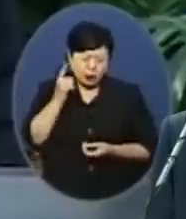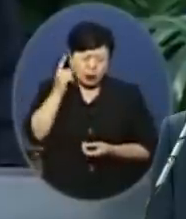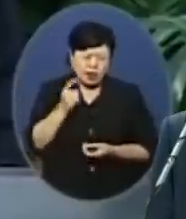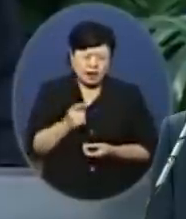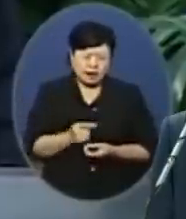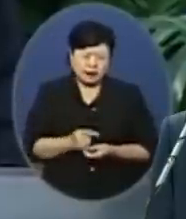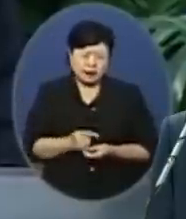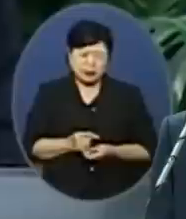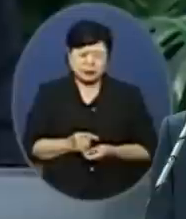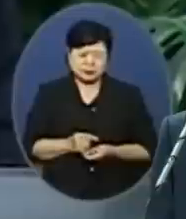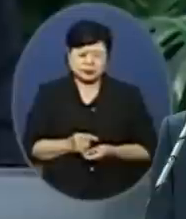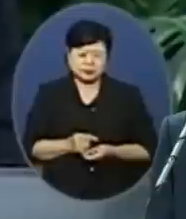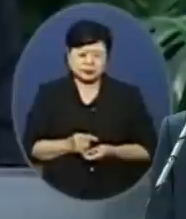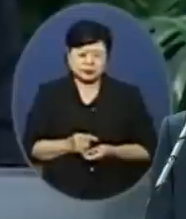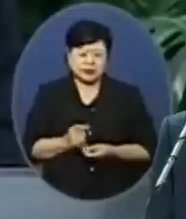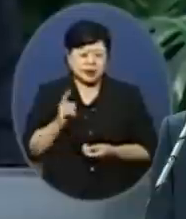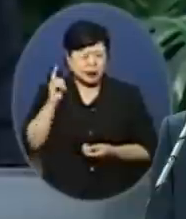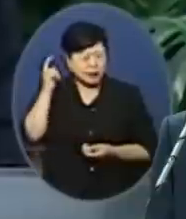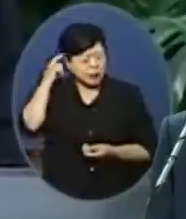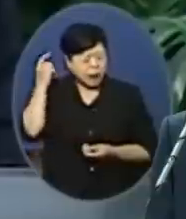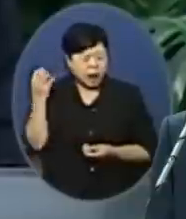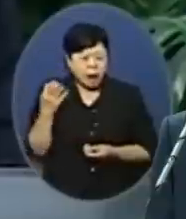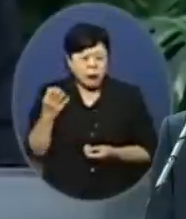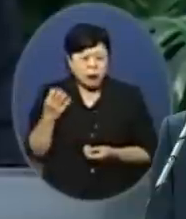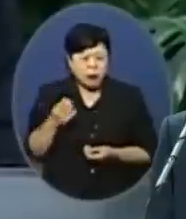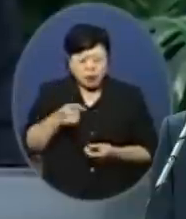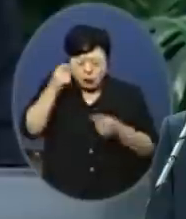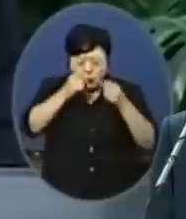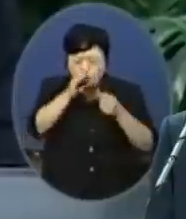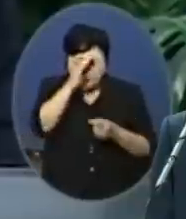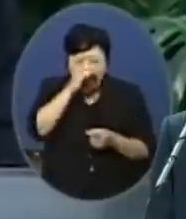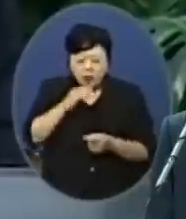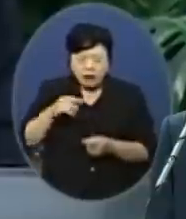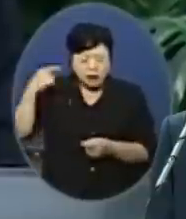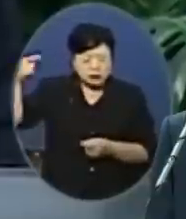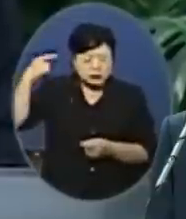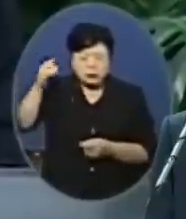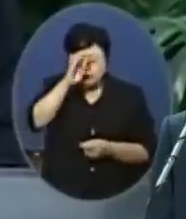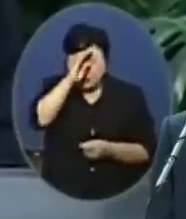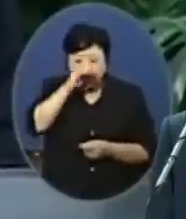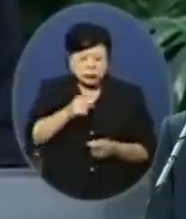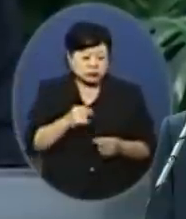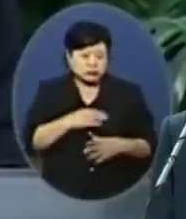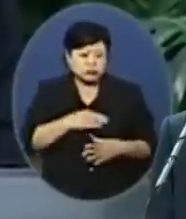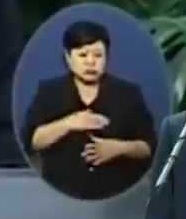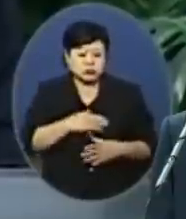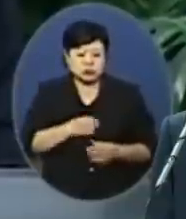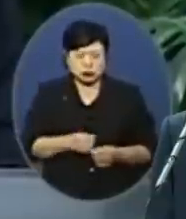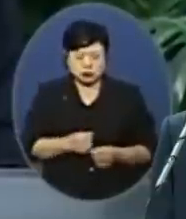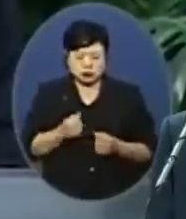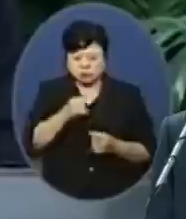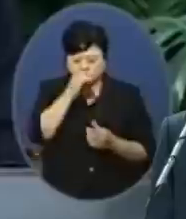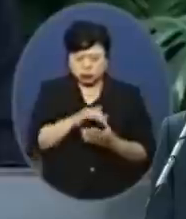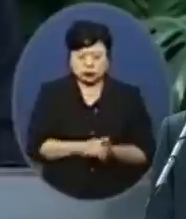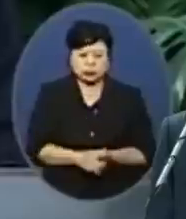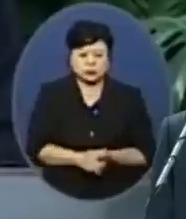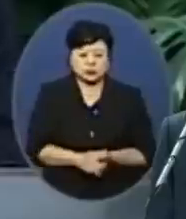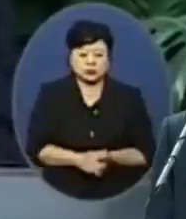편두통, 우울증, 심하면 정신 이상까지 가져오는 무서운 파괴력을 가지고 있는